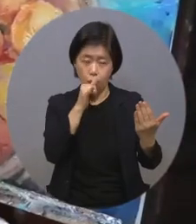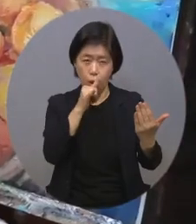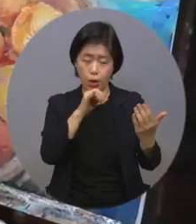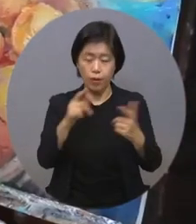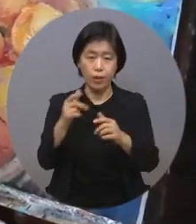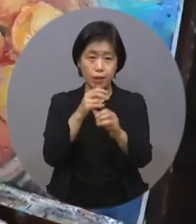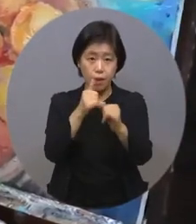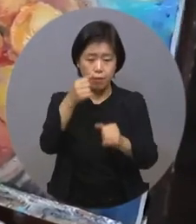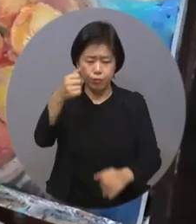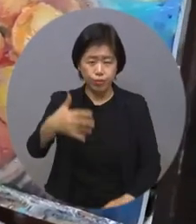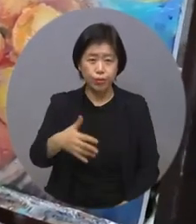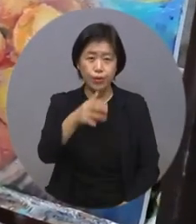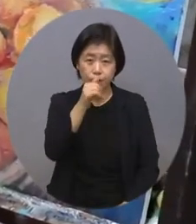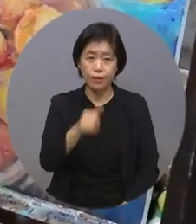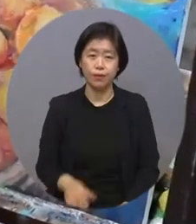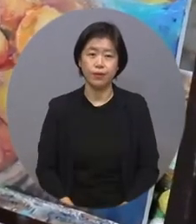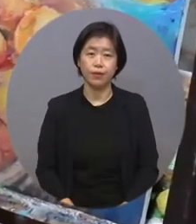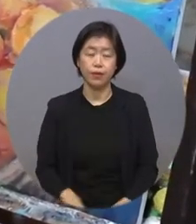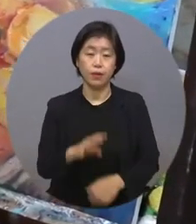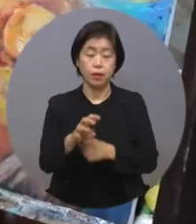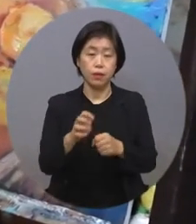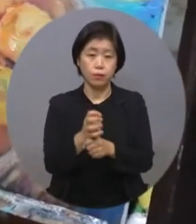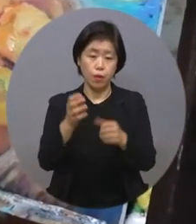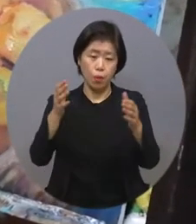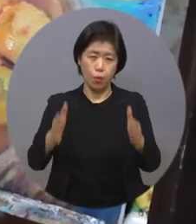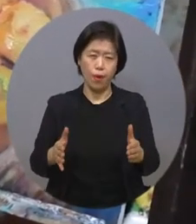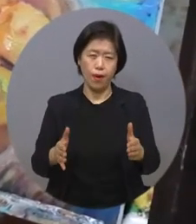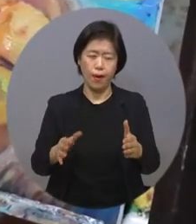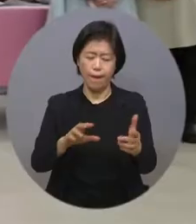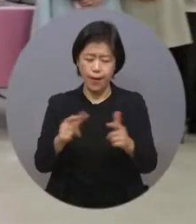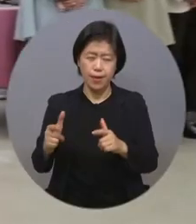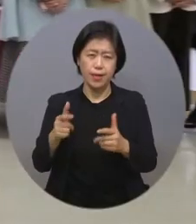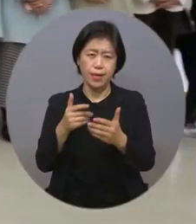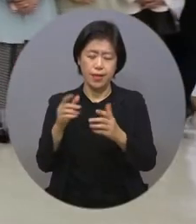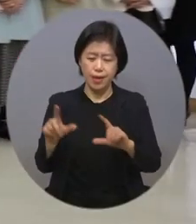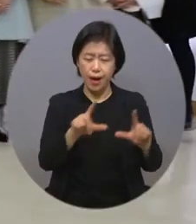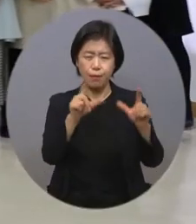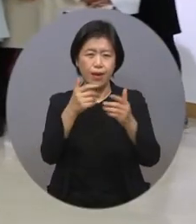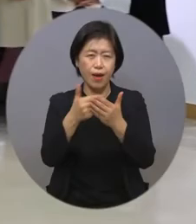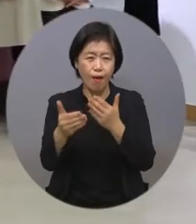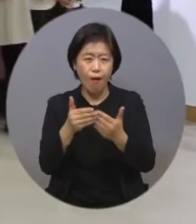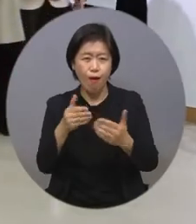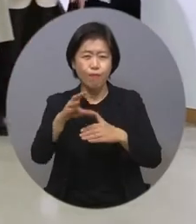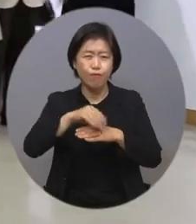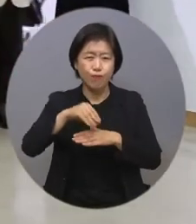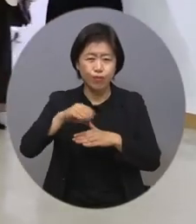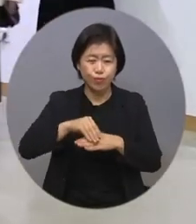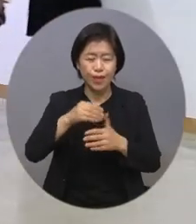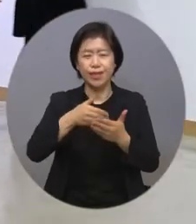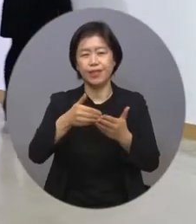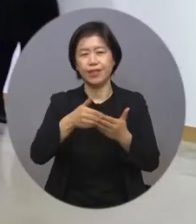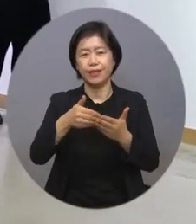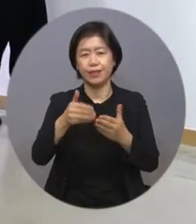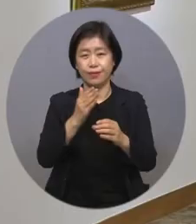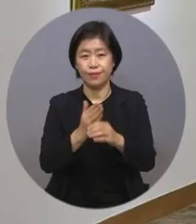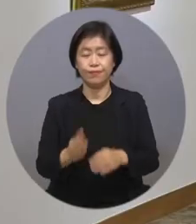함께 지난 40년간 삶의 흔적을 화폭에 담아가면서 쉬임 없는 작품 활동을 해왔습니다.